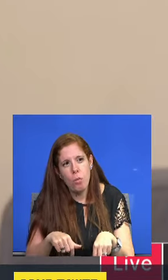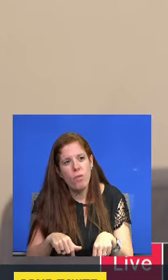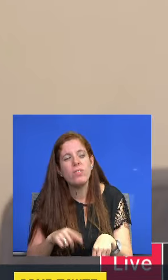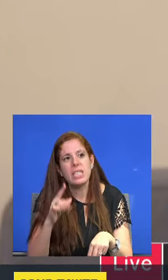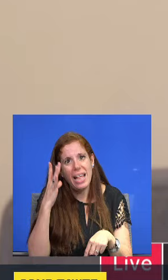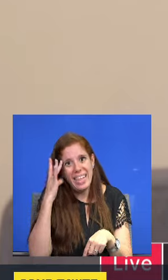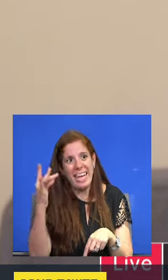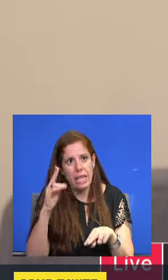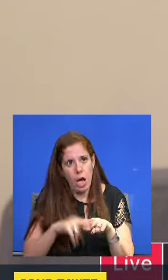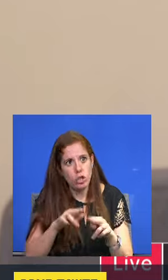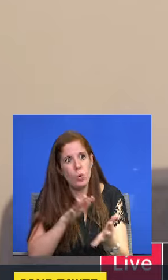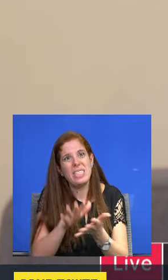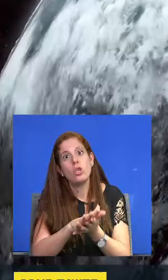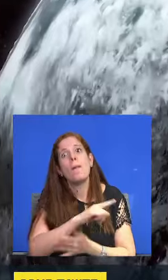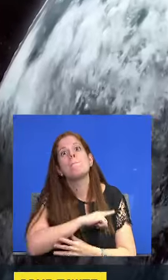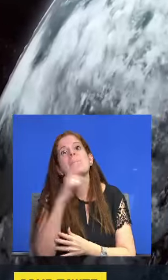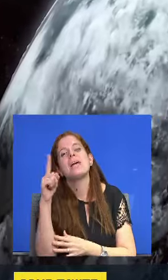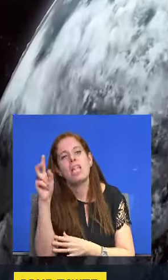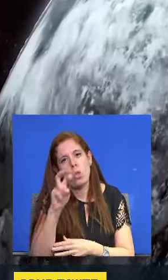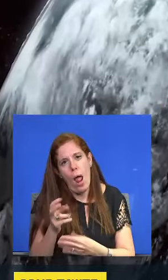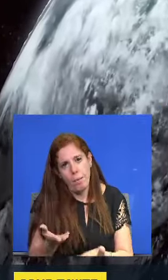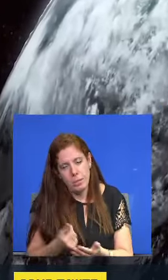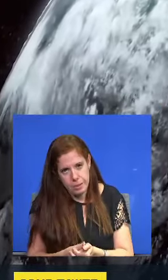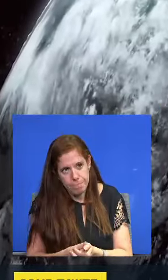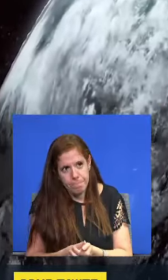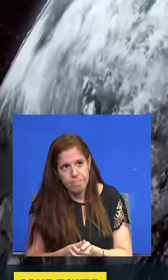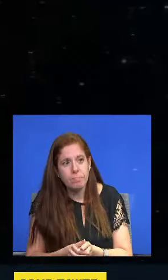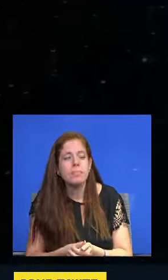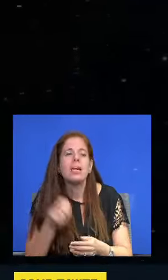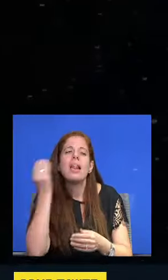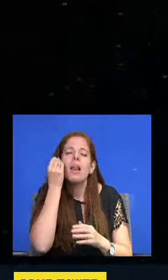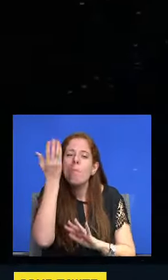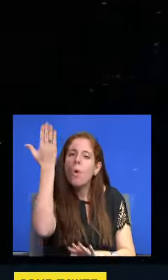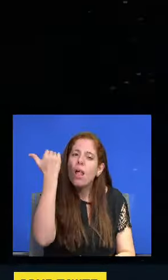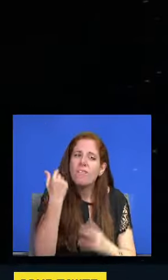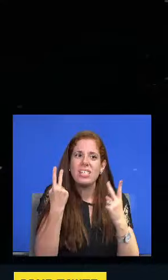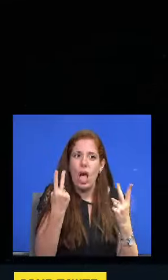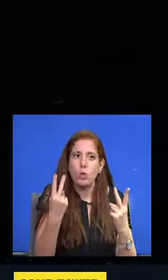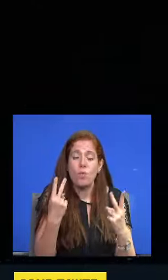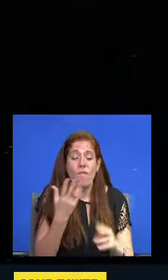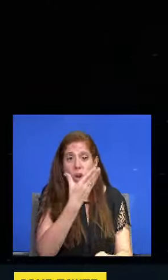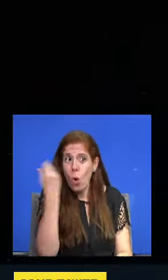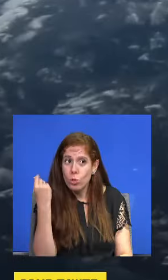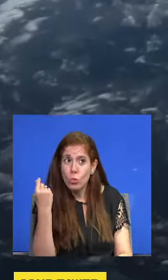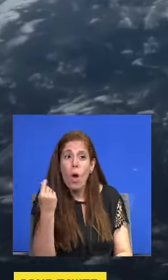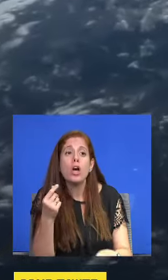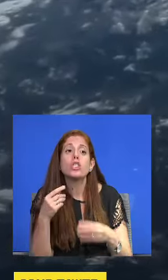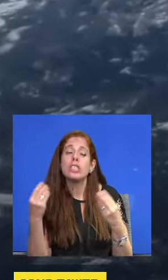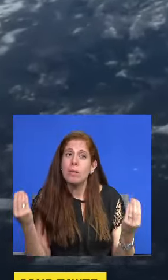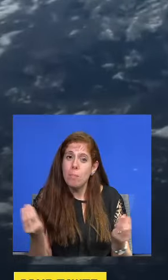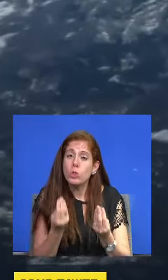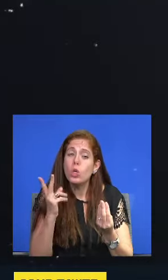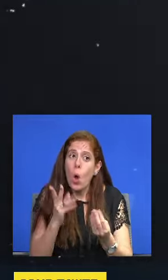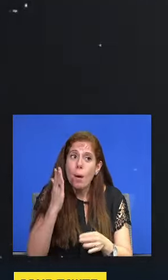tragedy after spending billions of dollars on the whole project. ללמוד על העבר זה חשוב, אך בל נשכח שמדובר בגוף שיכול לזרוע